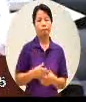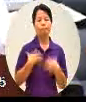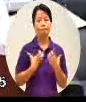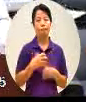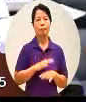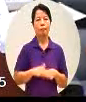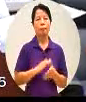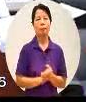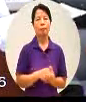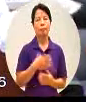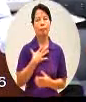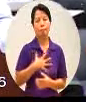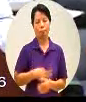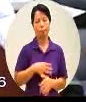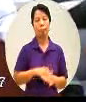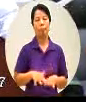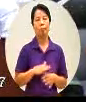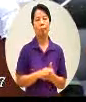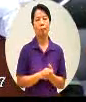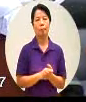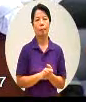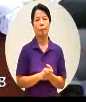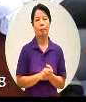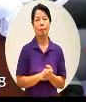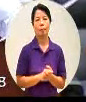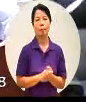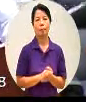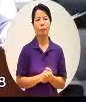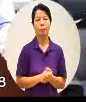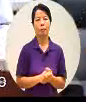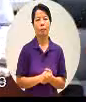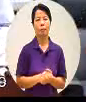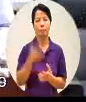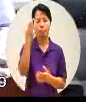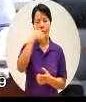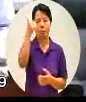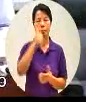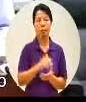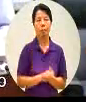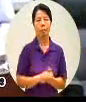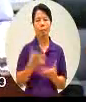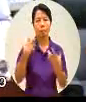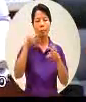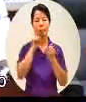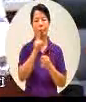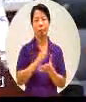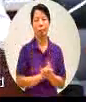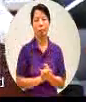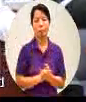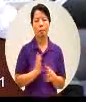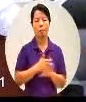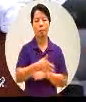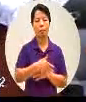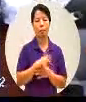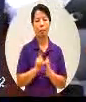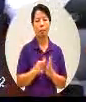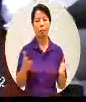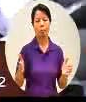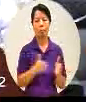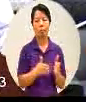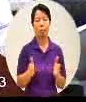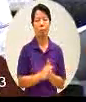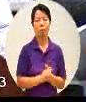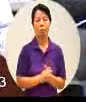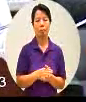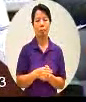会作神呢？会啦。然后。头家吼，这只狮子讲，哦，啊过这久啊，唔得来看